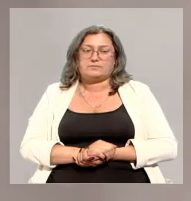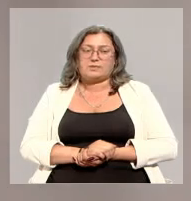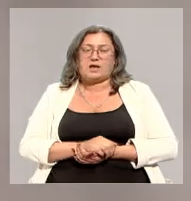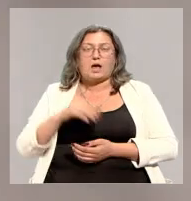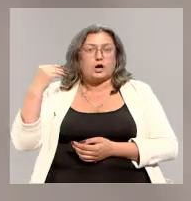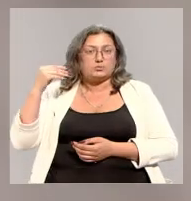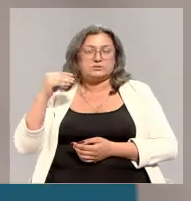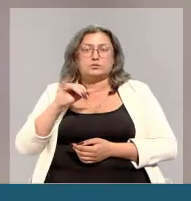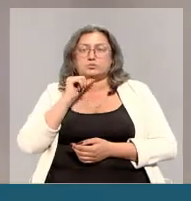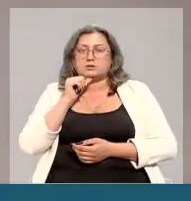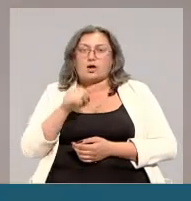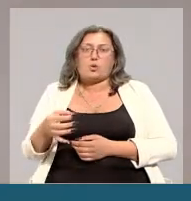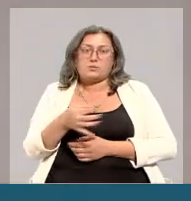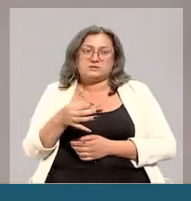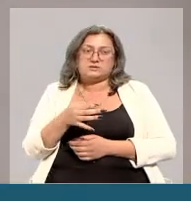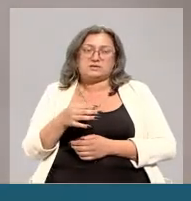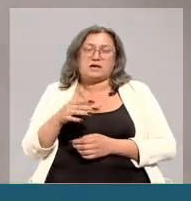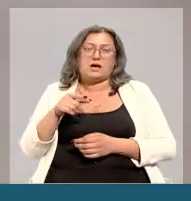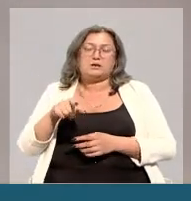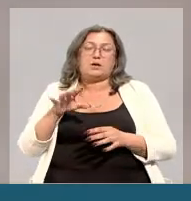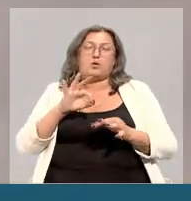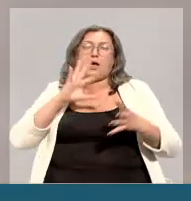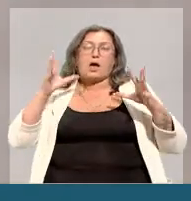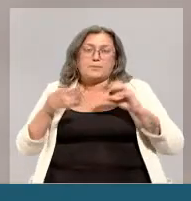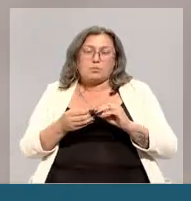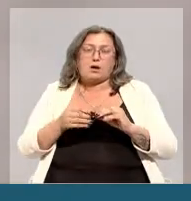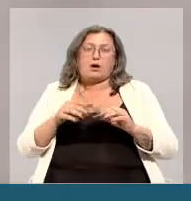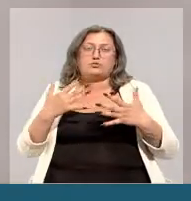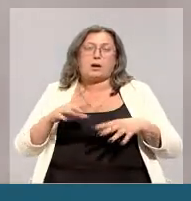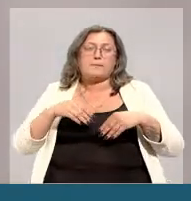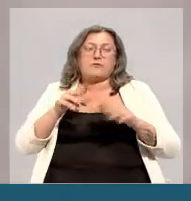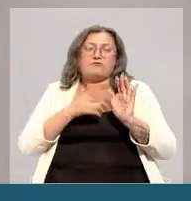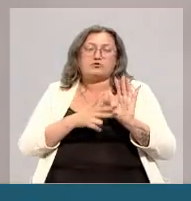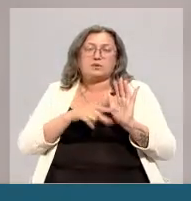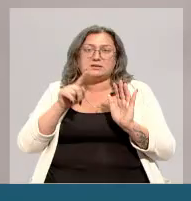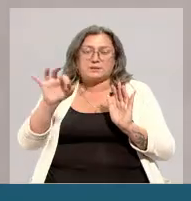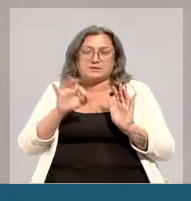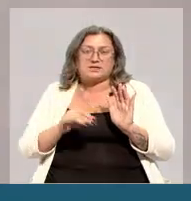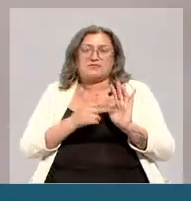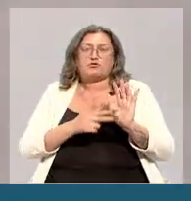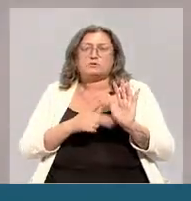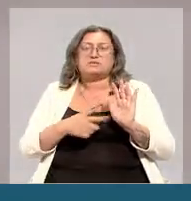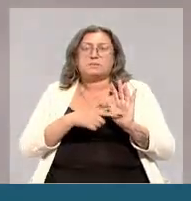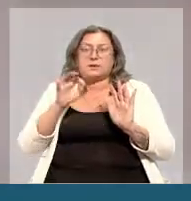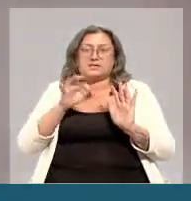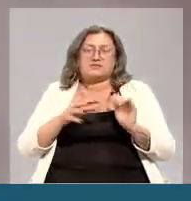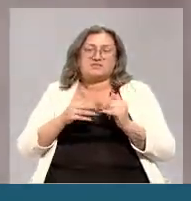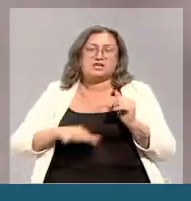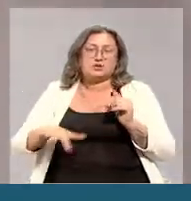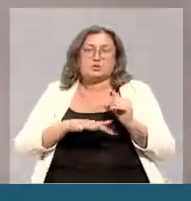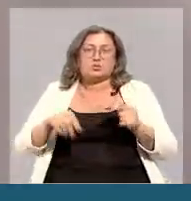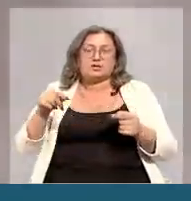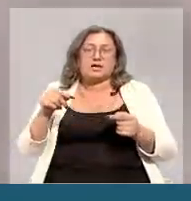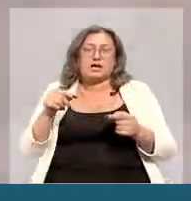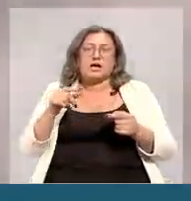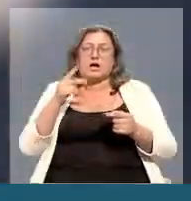В Актюбинской и Кустанайской областях от прогнозируемого объема обработано 81% и 87% территории